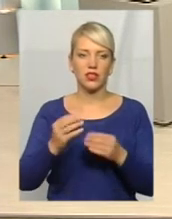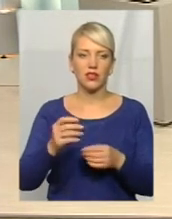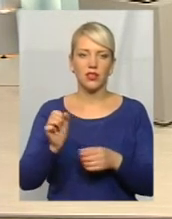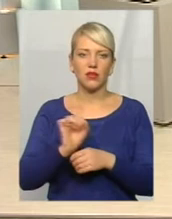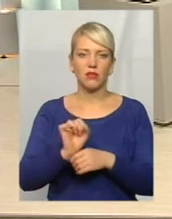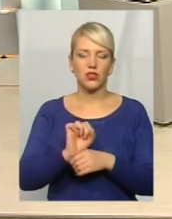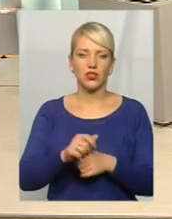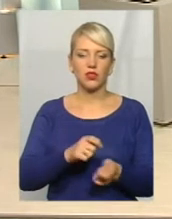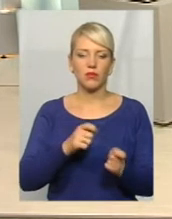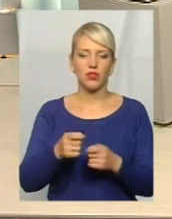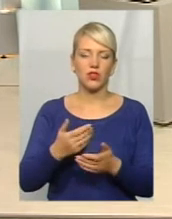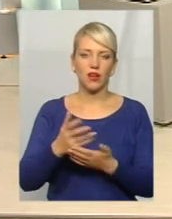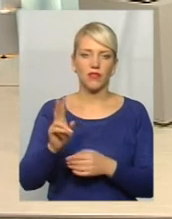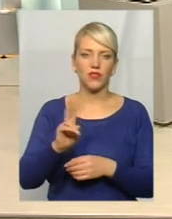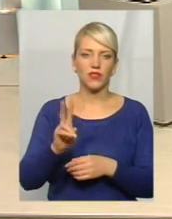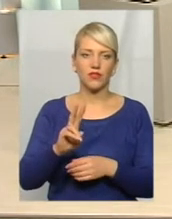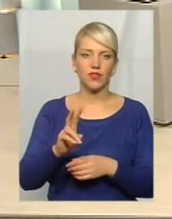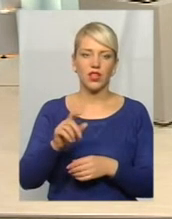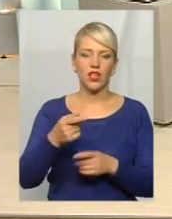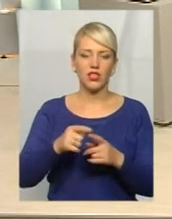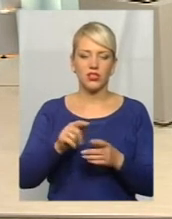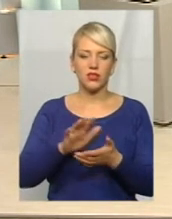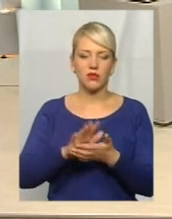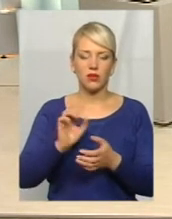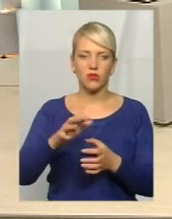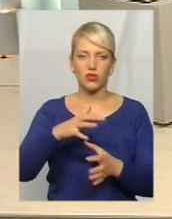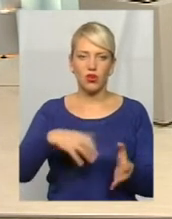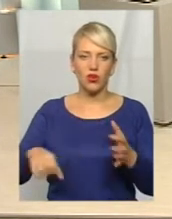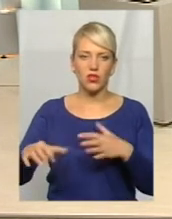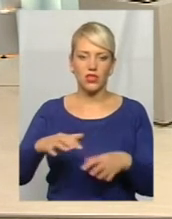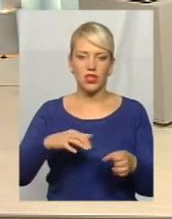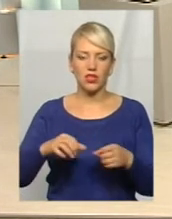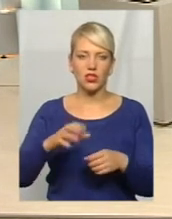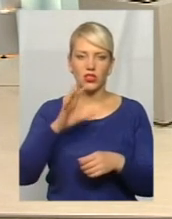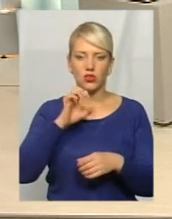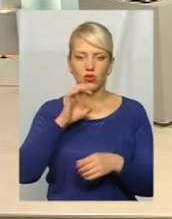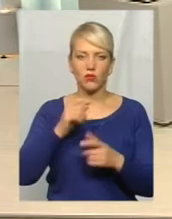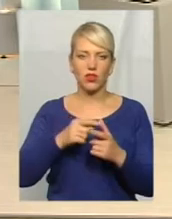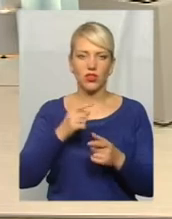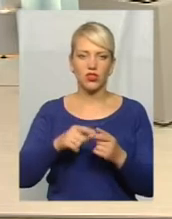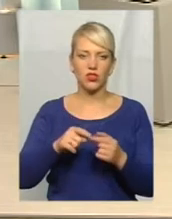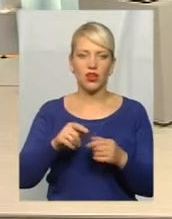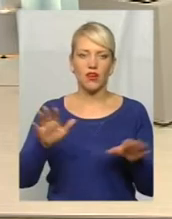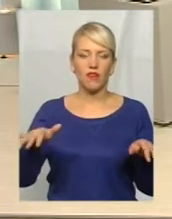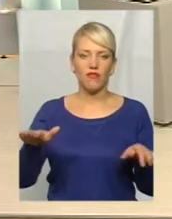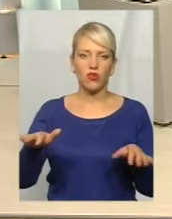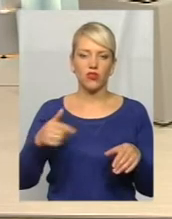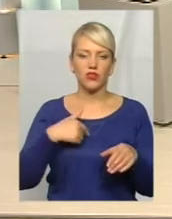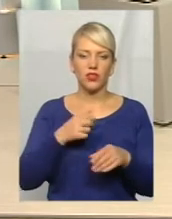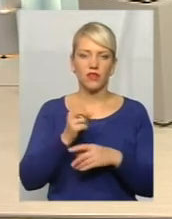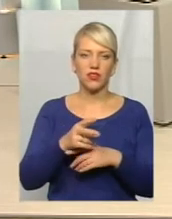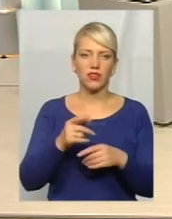десь о другій, і його може роздерти чи собака, чи ворони. Тому я змушена викидати сміття де-інде, в інші дні, тобто